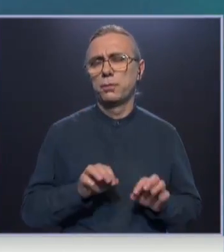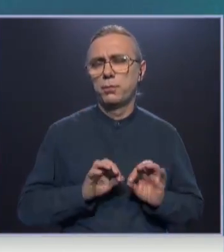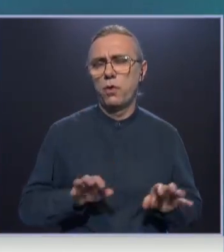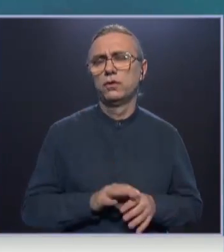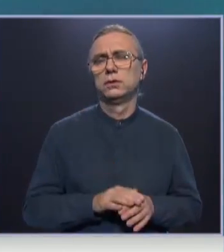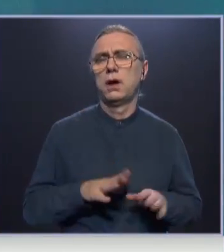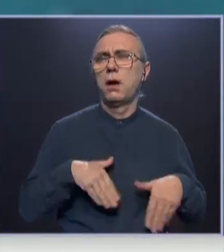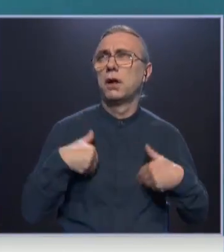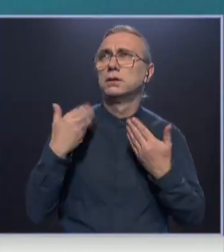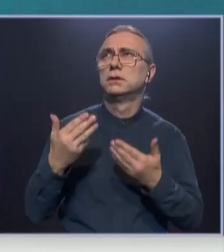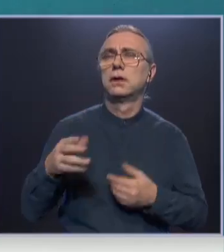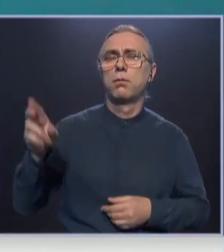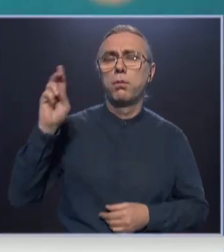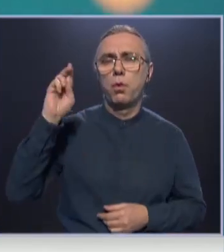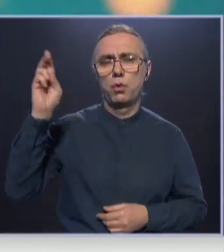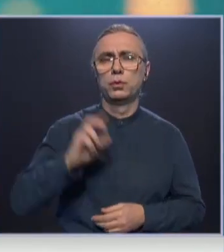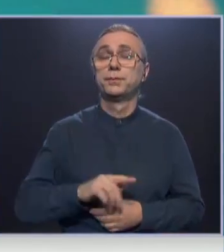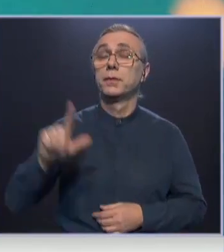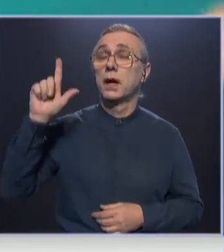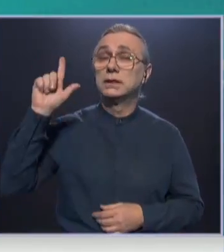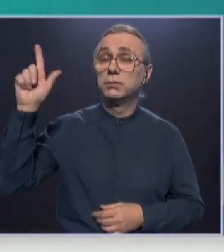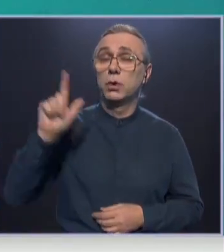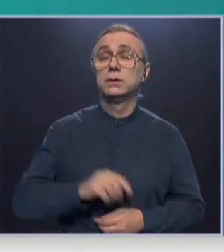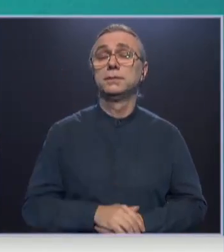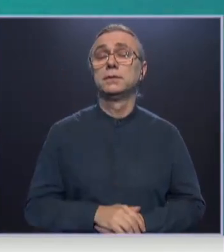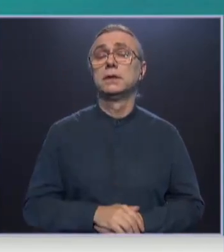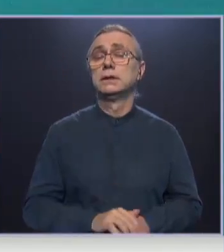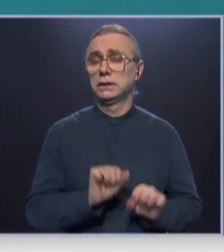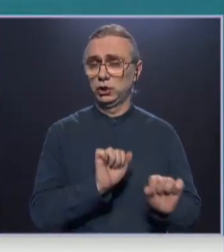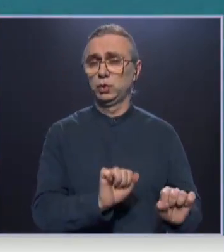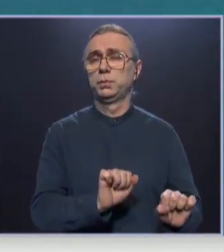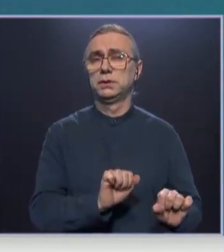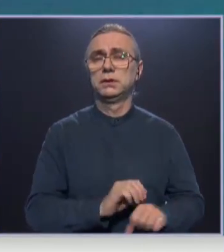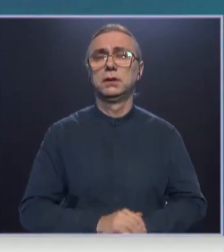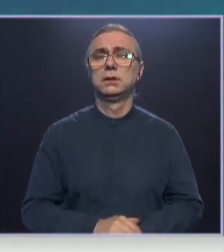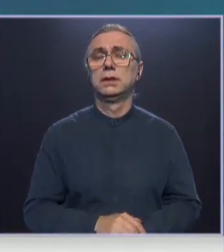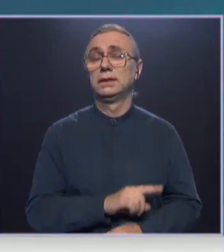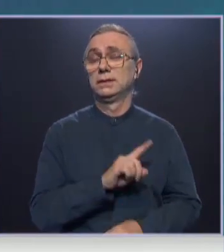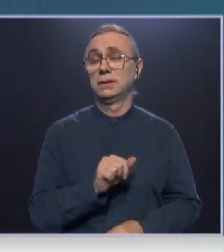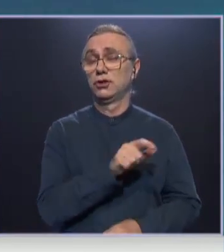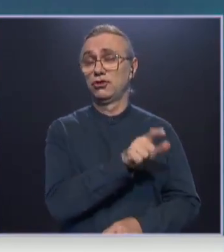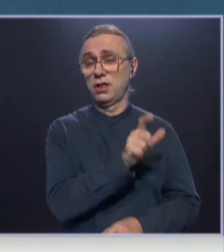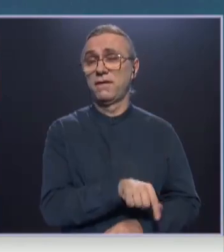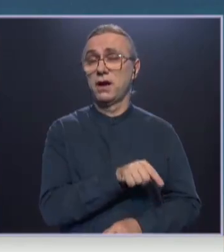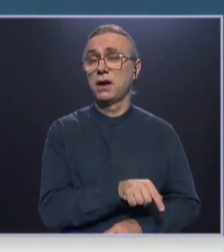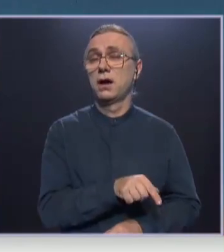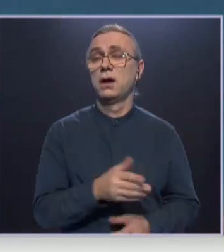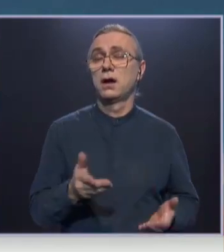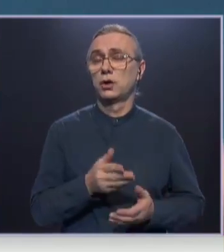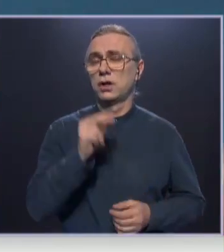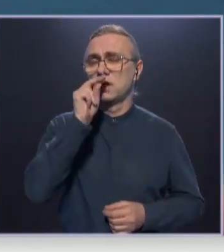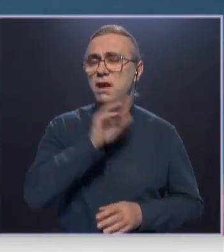обращаться к Богу. Господь заступится за человека, который